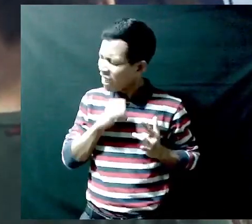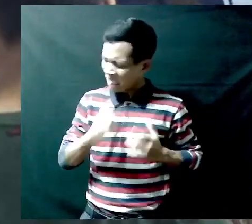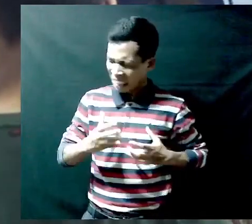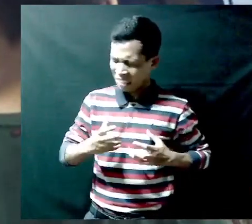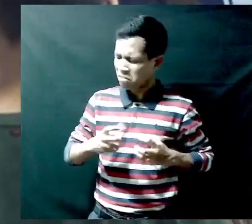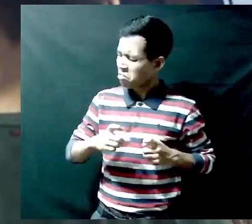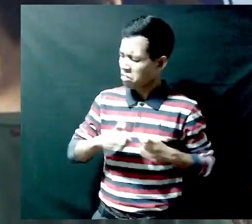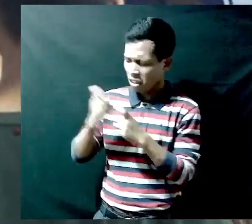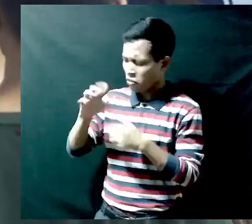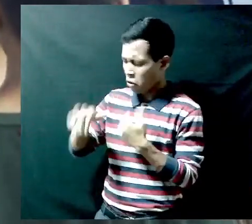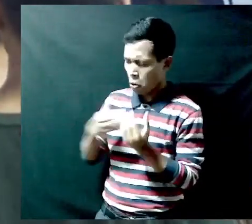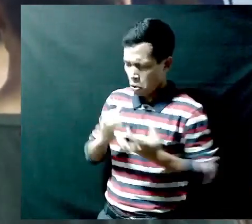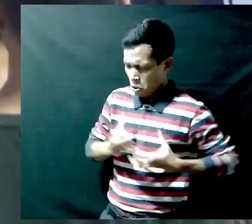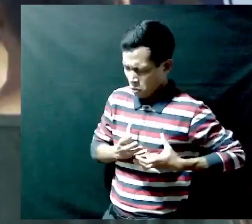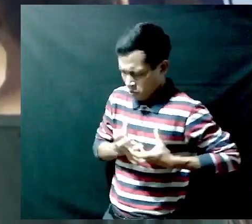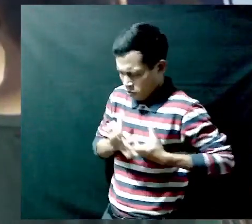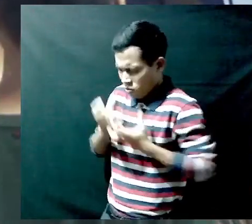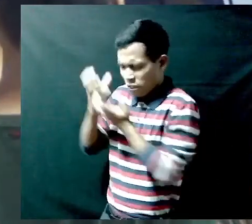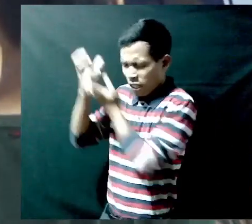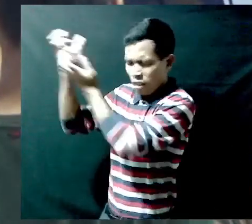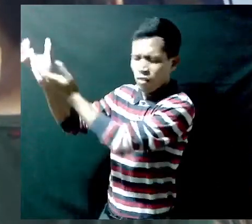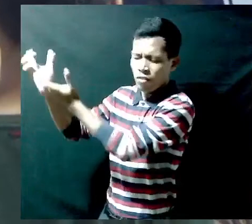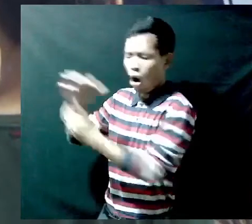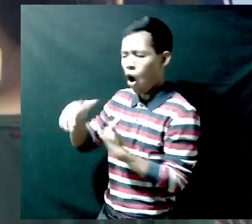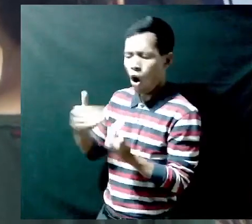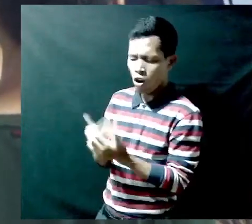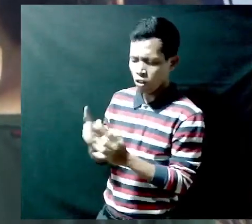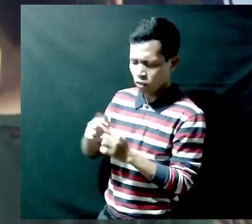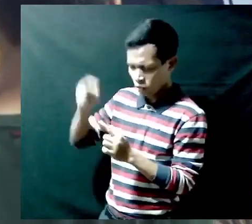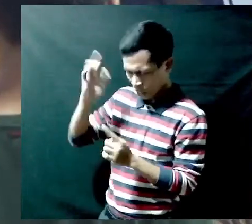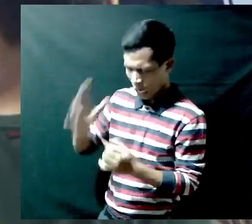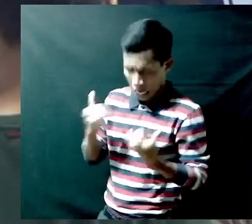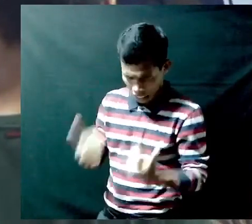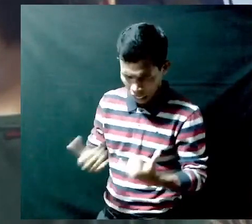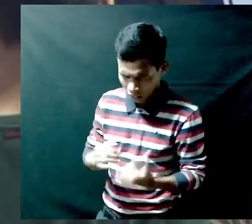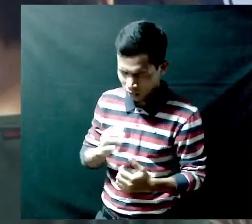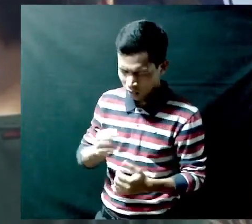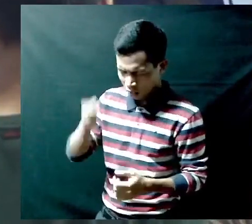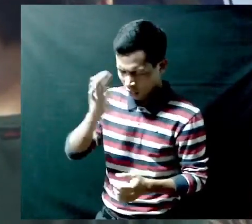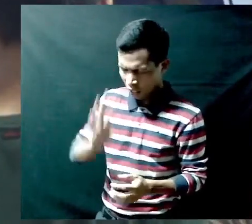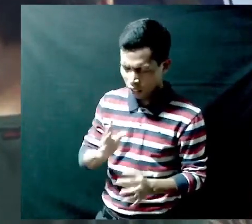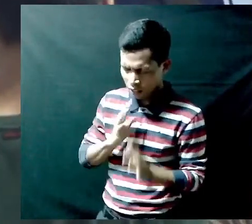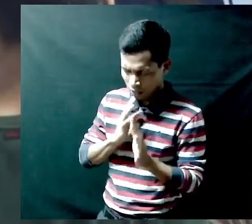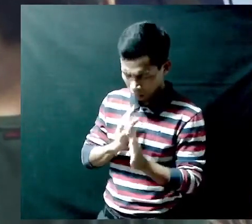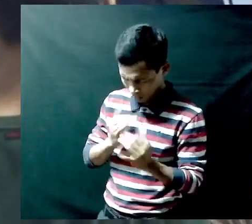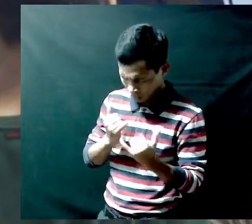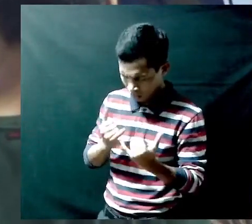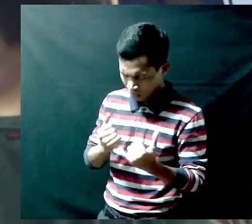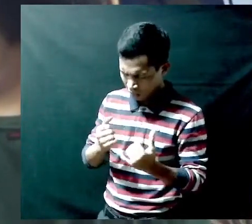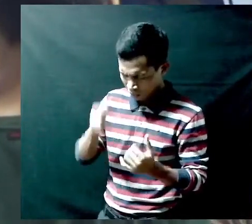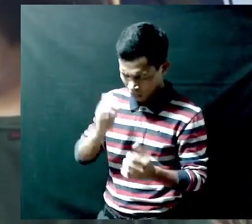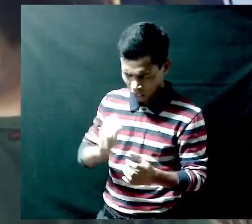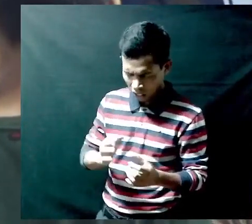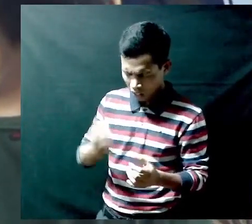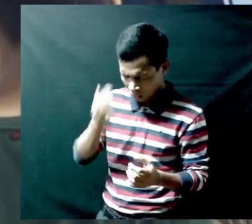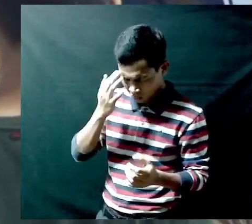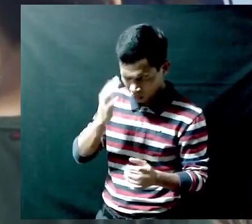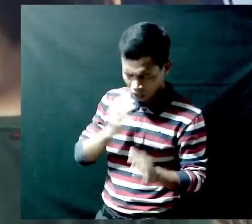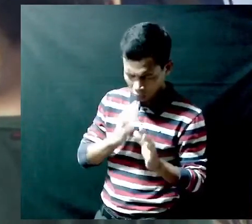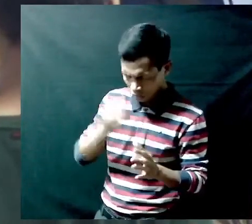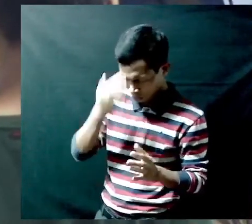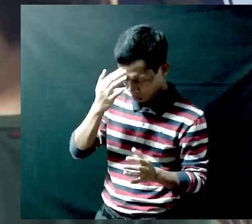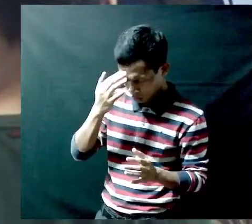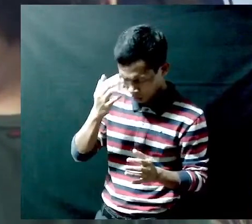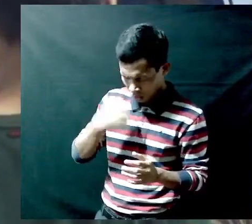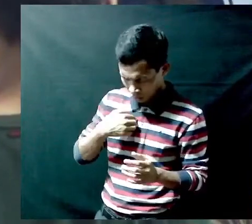tanan kasing-kasing sa Ginoo, but tonight is the night God's dealing with you. God's speaking to you. Say, Pastor, that's me tonight. God's speaking to me tonight.